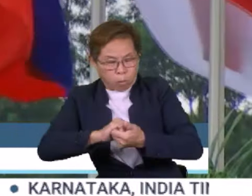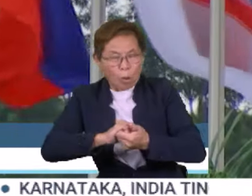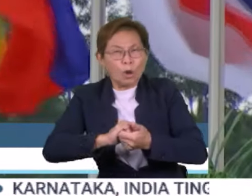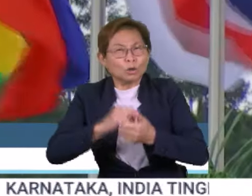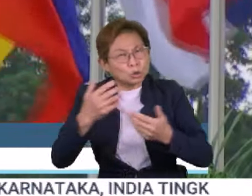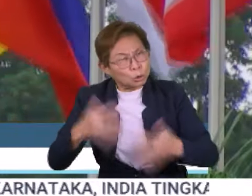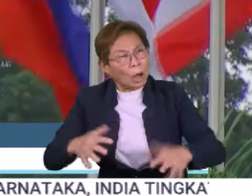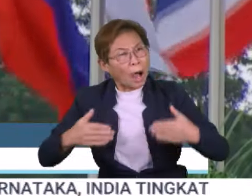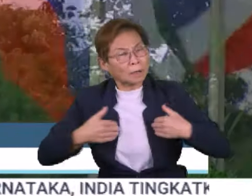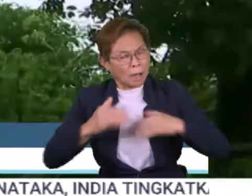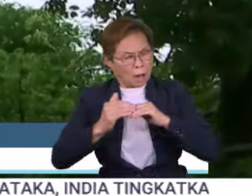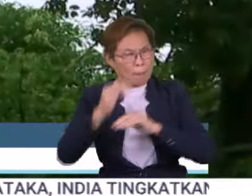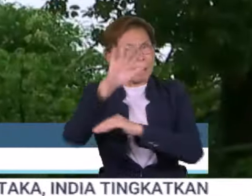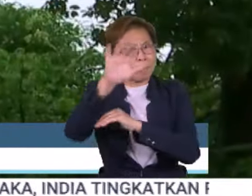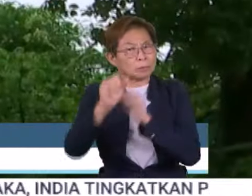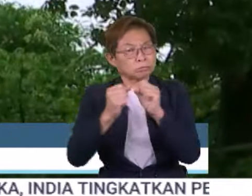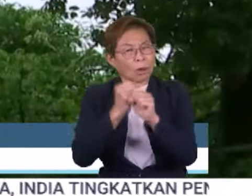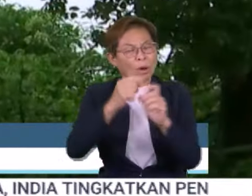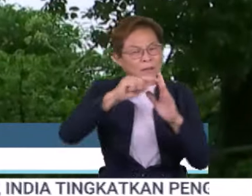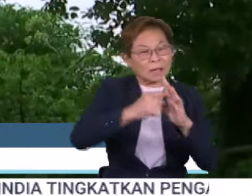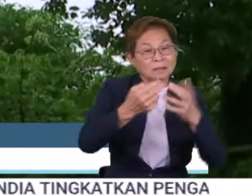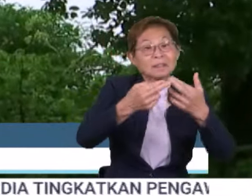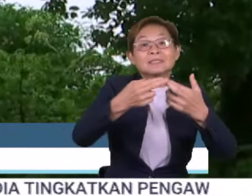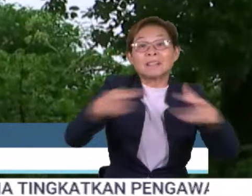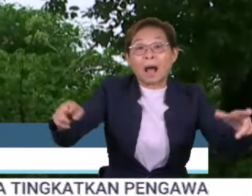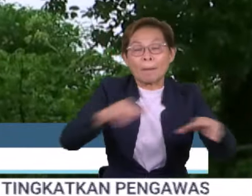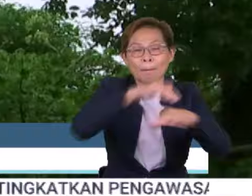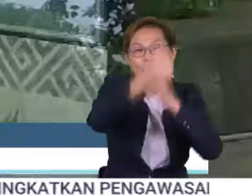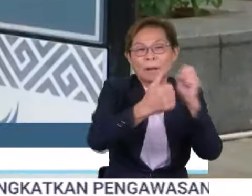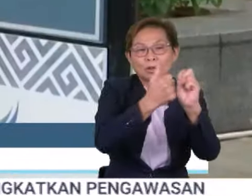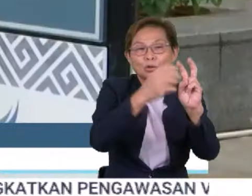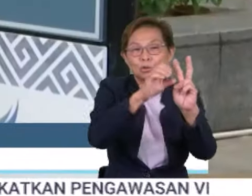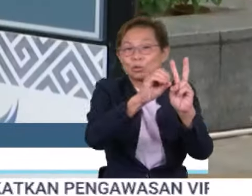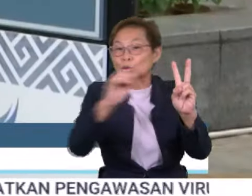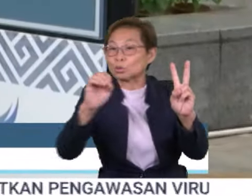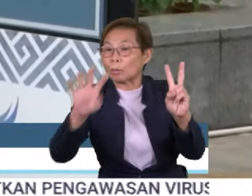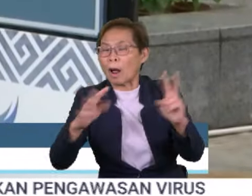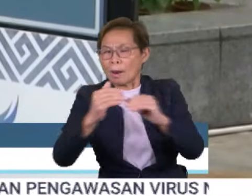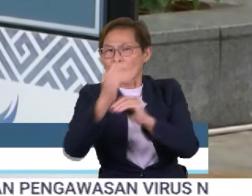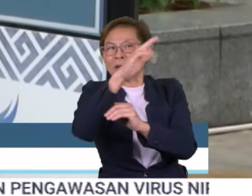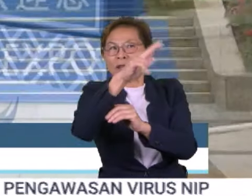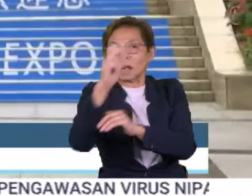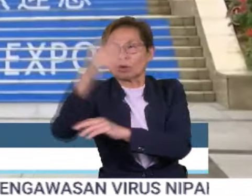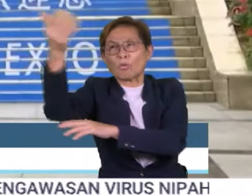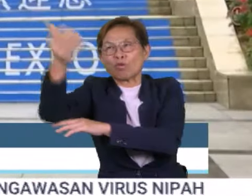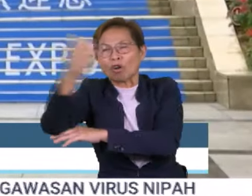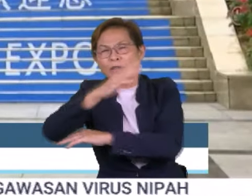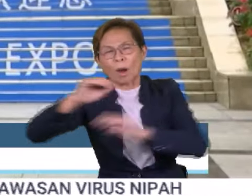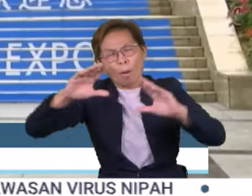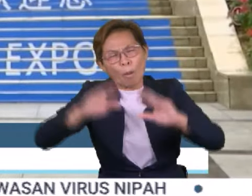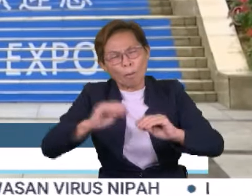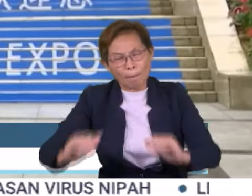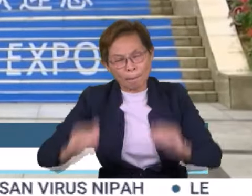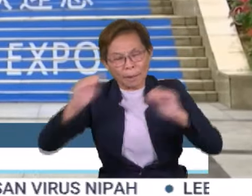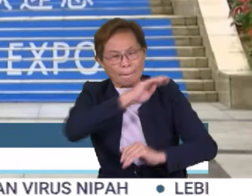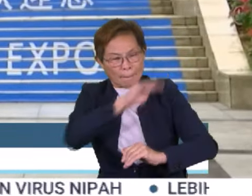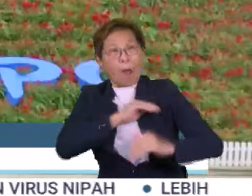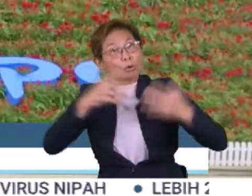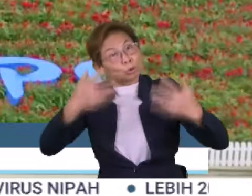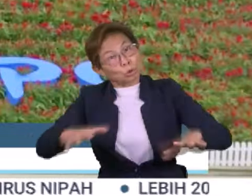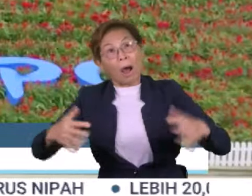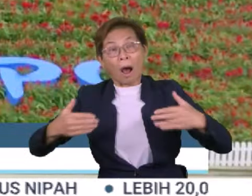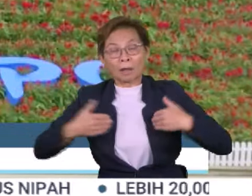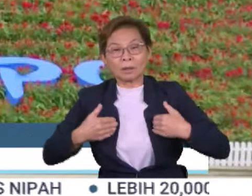terjalin hampir 50 tahun. Sejak dilancarkan pada 2004, lebih 300 forum dan mesyuarat peringkat menteri